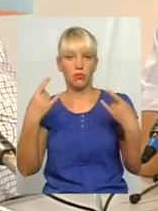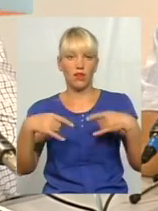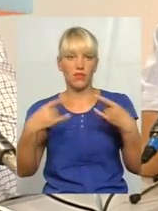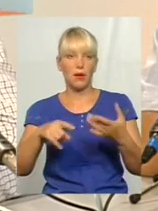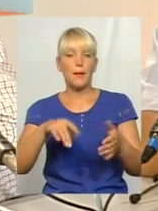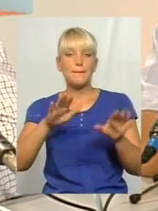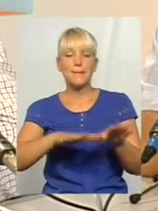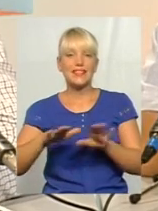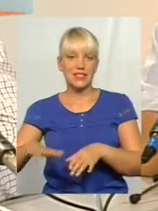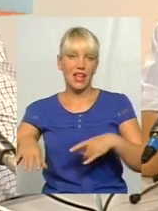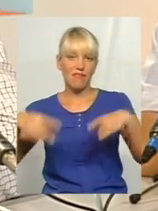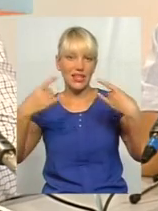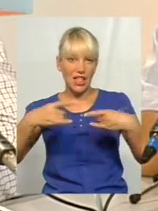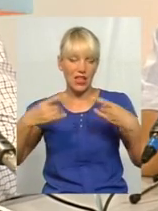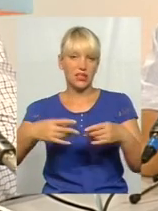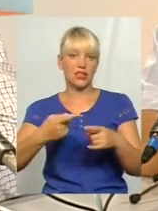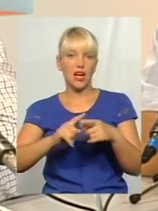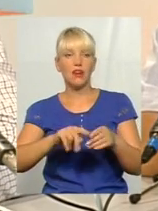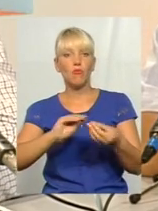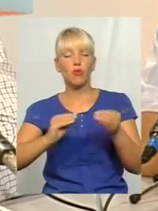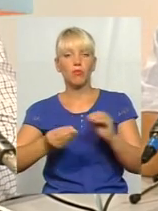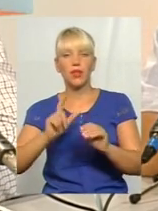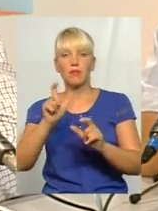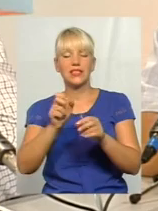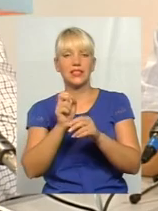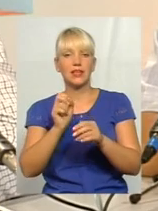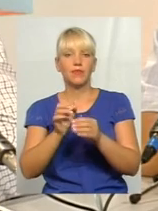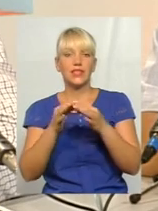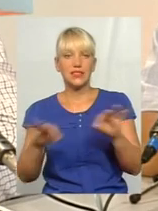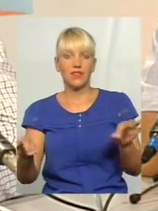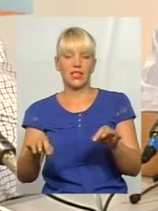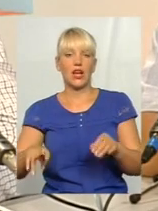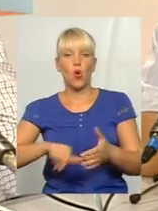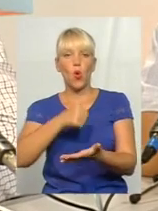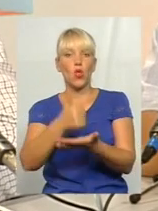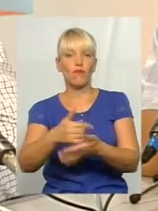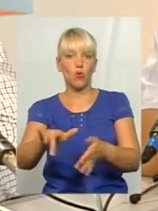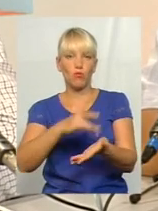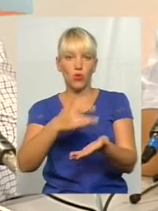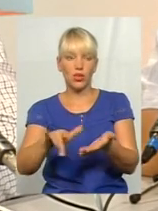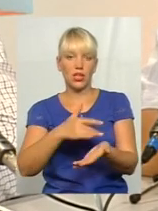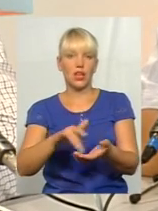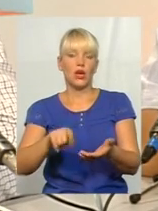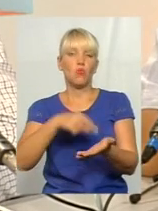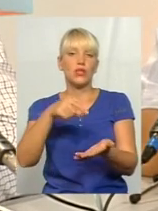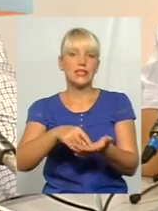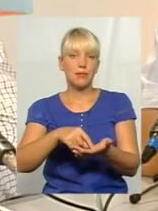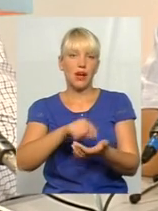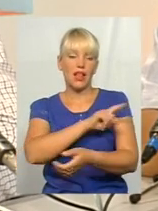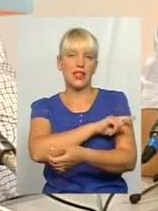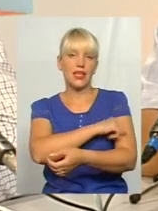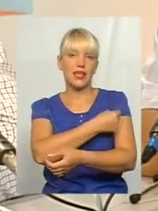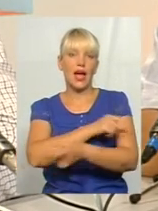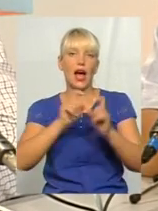місцевих телеканалів проблеми з звільненням Головного бухгалтера муніципальної аптеки були